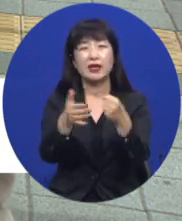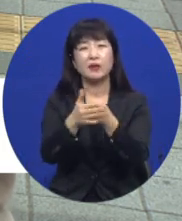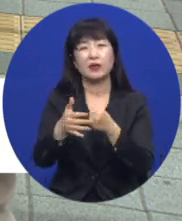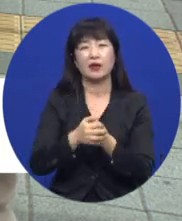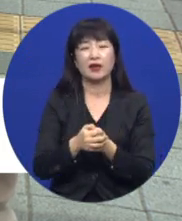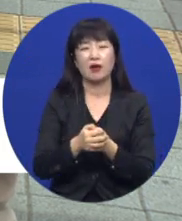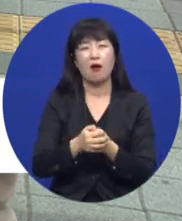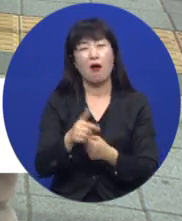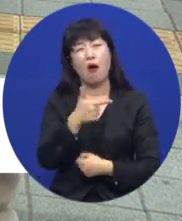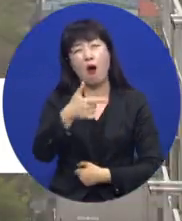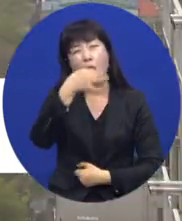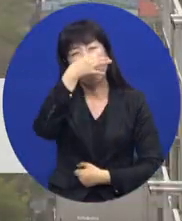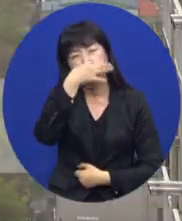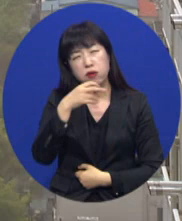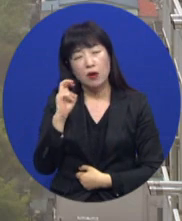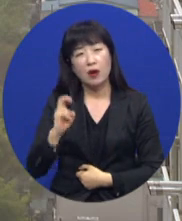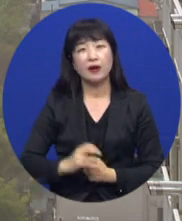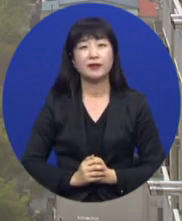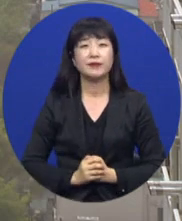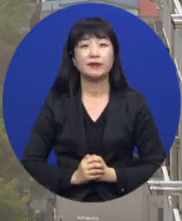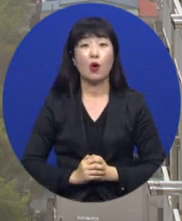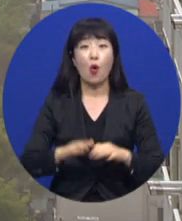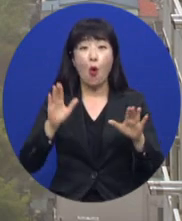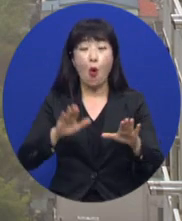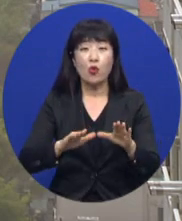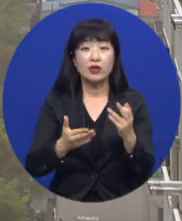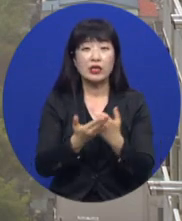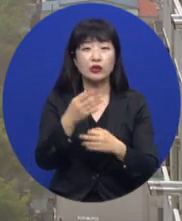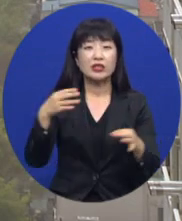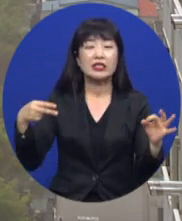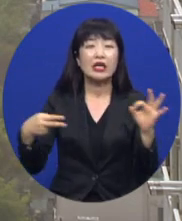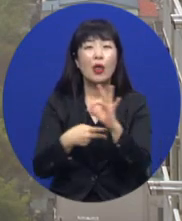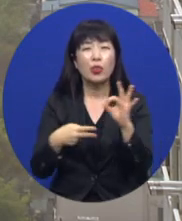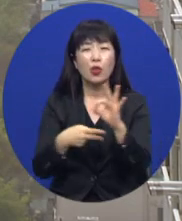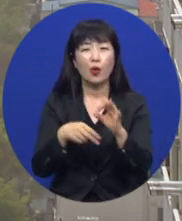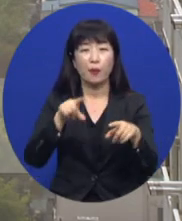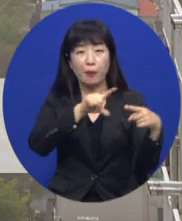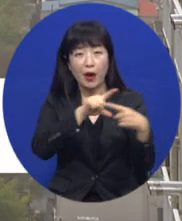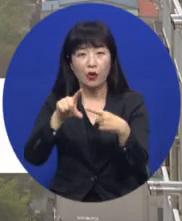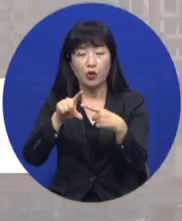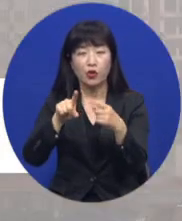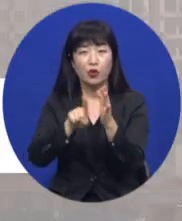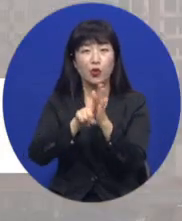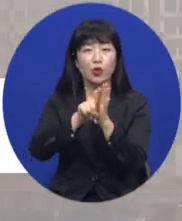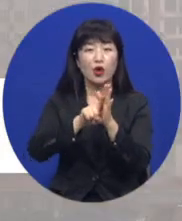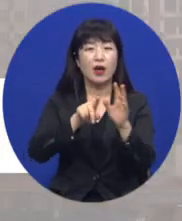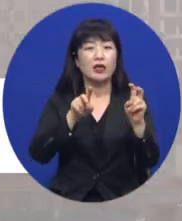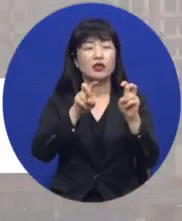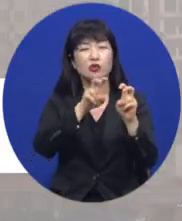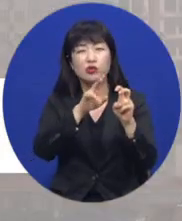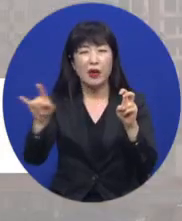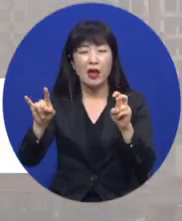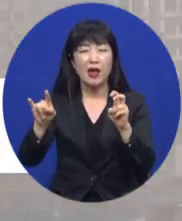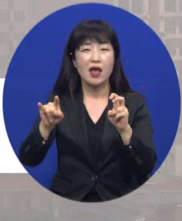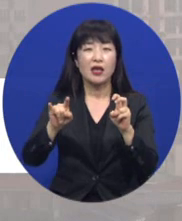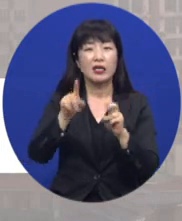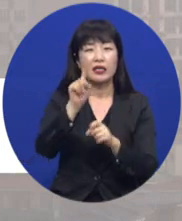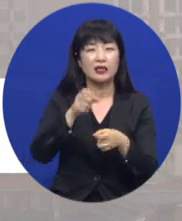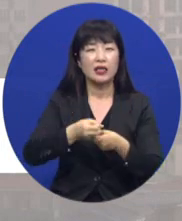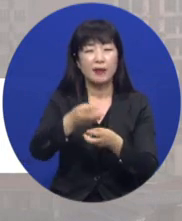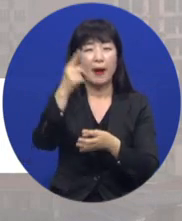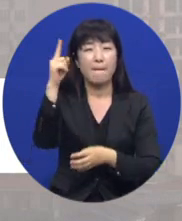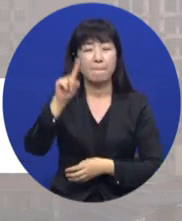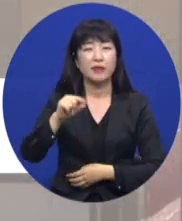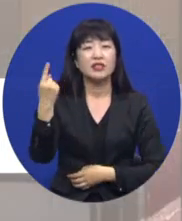너무나 힘든 것 같아요 오늘 제주시 연동에 미세먼지 평균 농도는 평소에 20배 인 인쇄 접은 미터의 1200